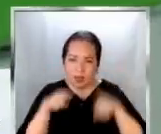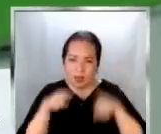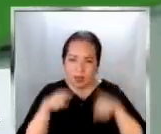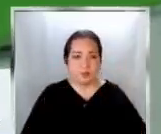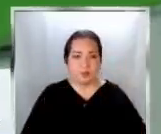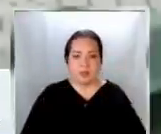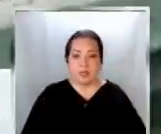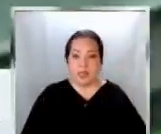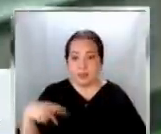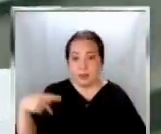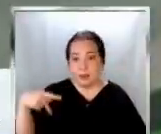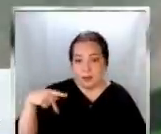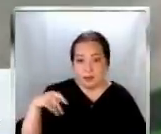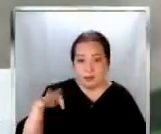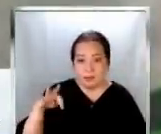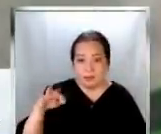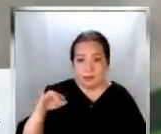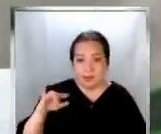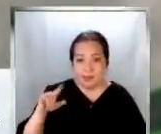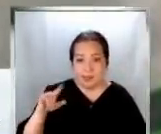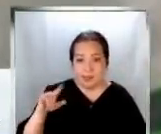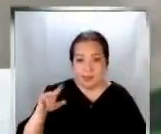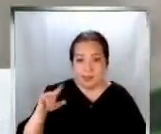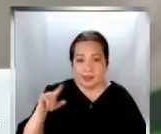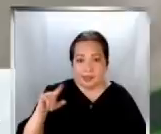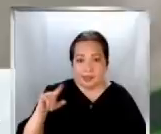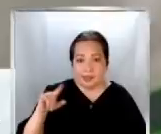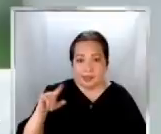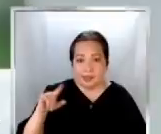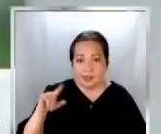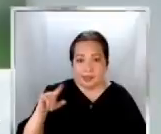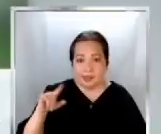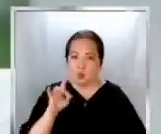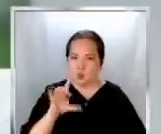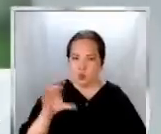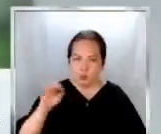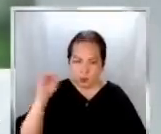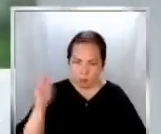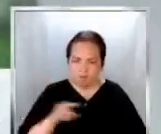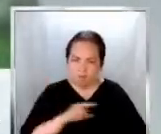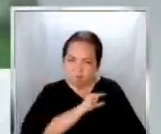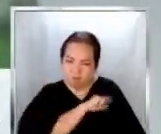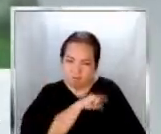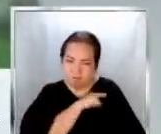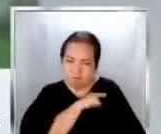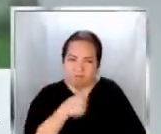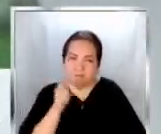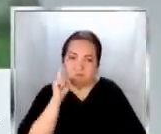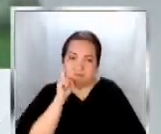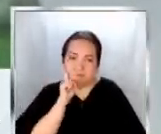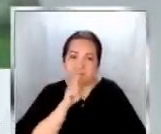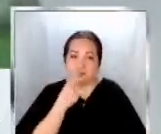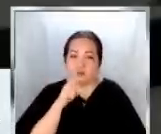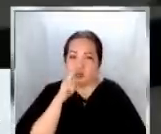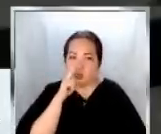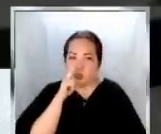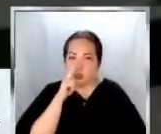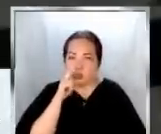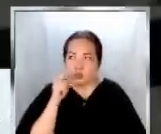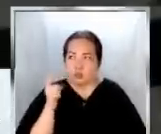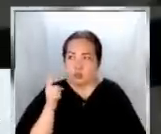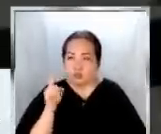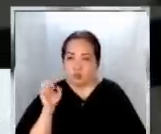naman, inanunsyong 100% ng efficacy ng kanilang COVID vaccines sa 12 to 15 years old base sa clinical trials sa